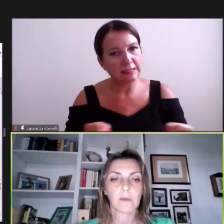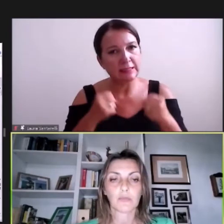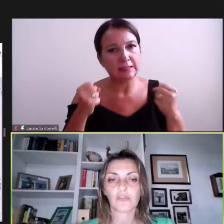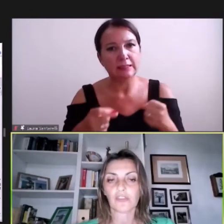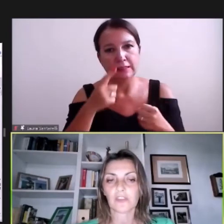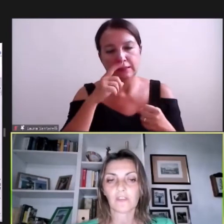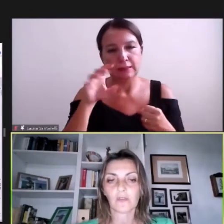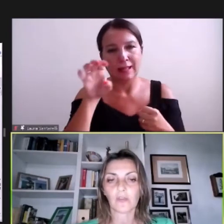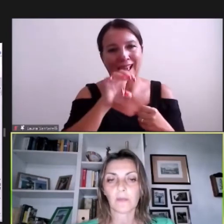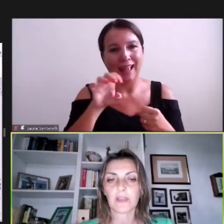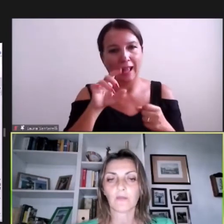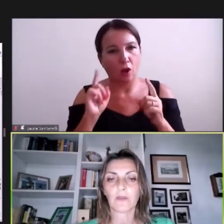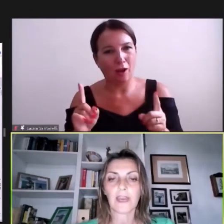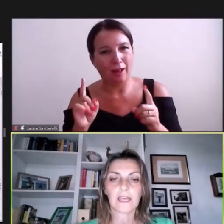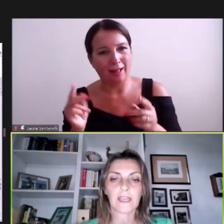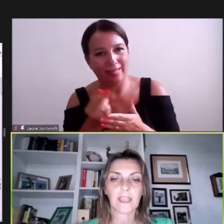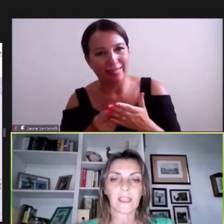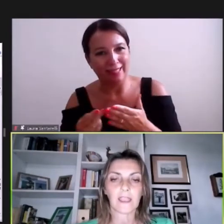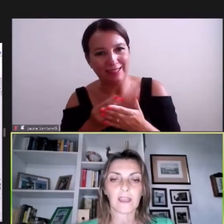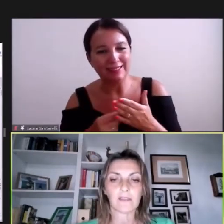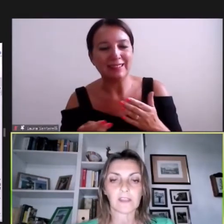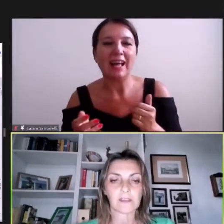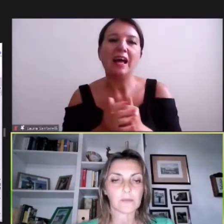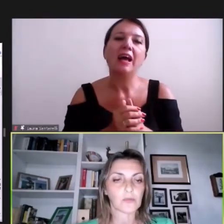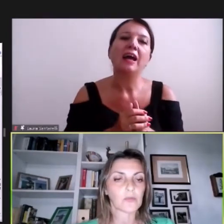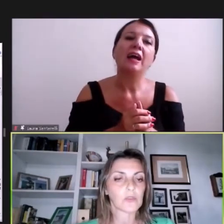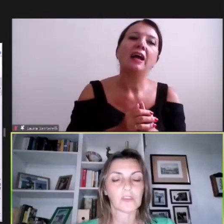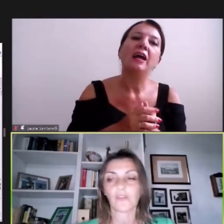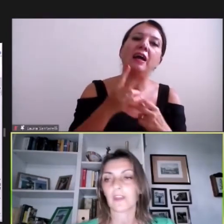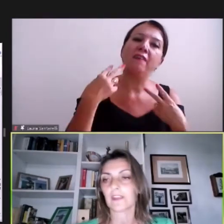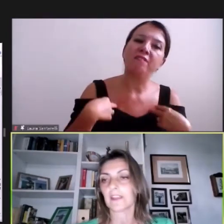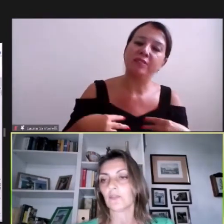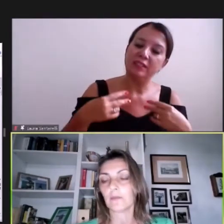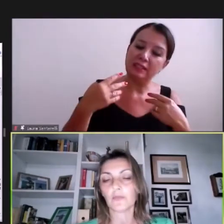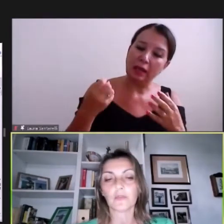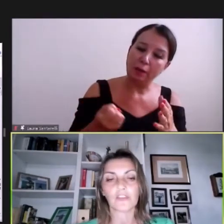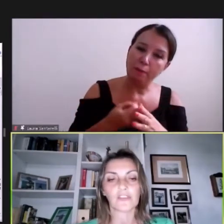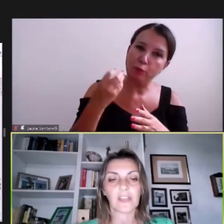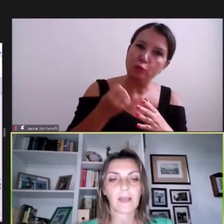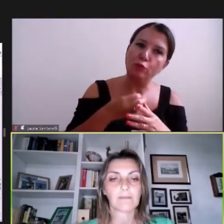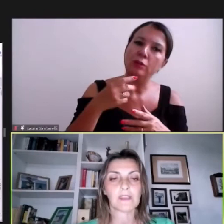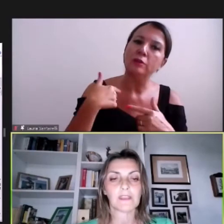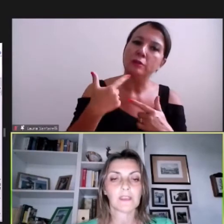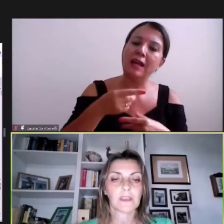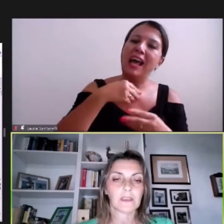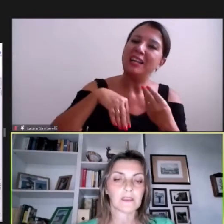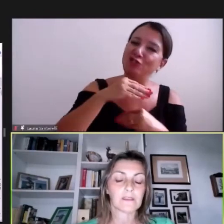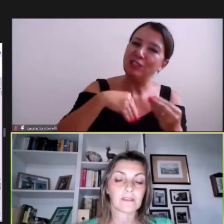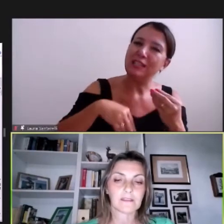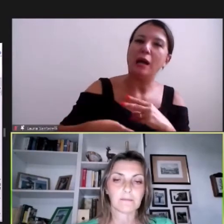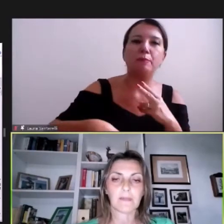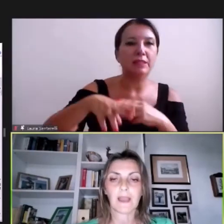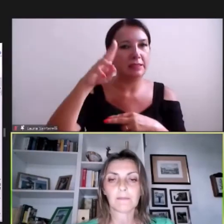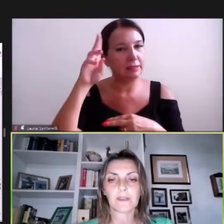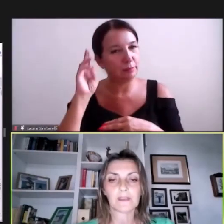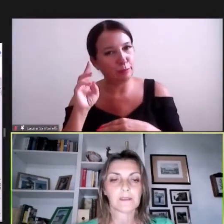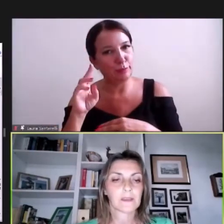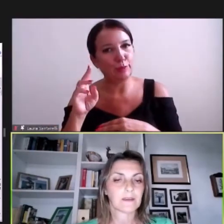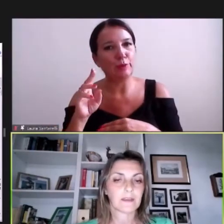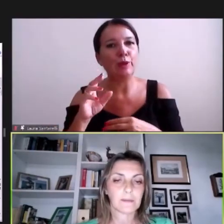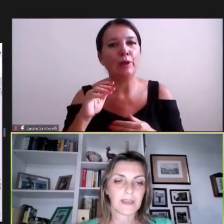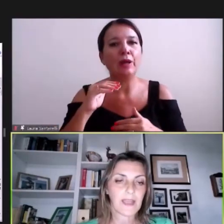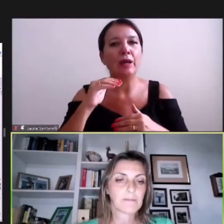ecodesign, progettazione per allungare la vita dei prodotti, cioè rendendoli più riciclabili,